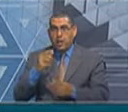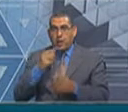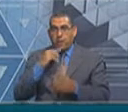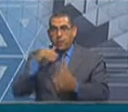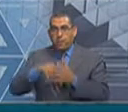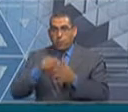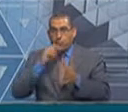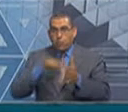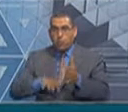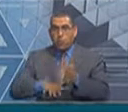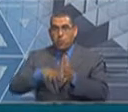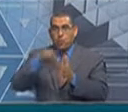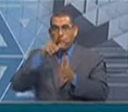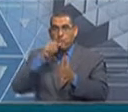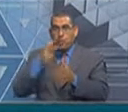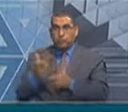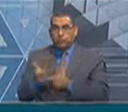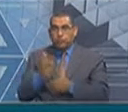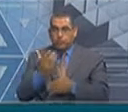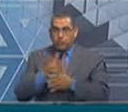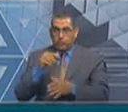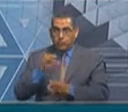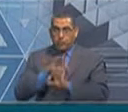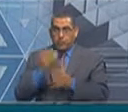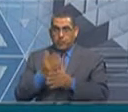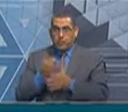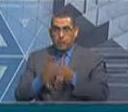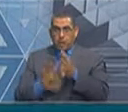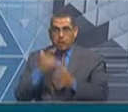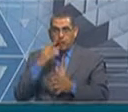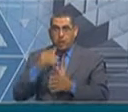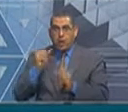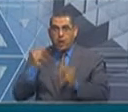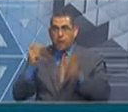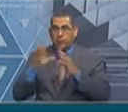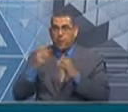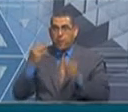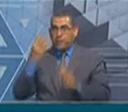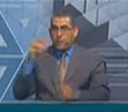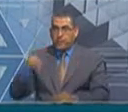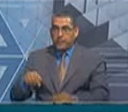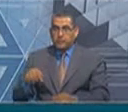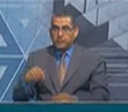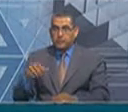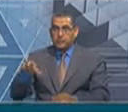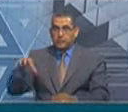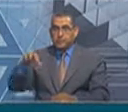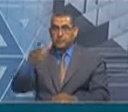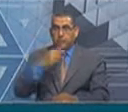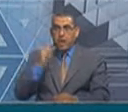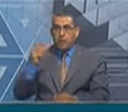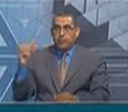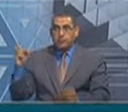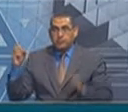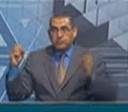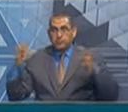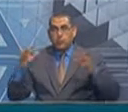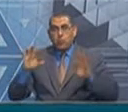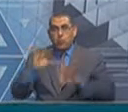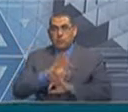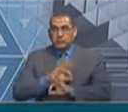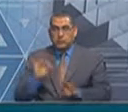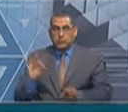وخزان الحريق، وعندنا 4 محطات كهرباء ب4 ميجا، قدراتهم تغطي المنطقه